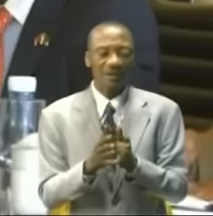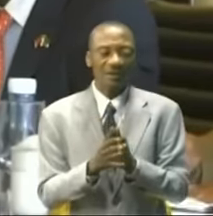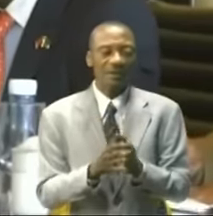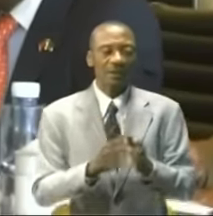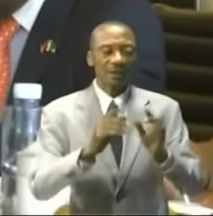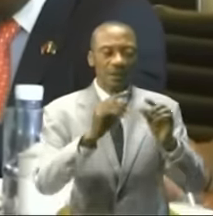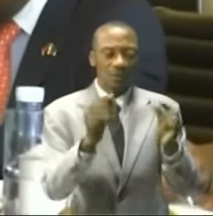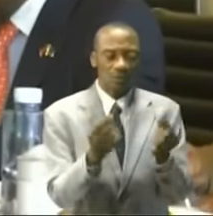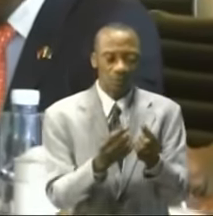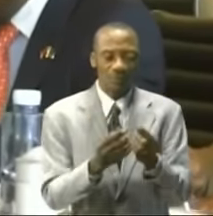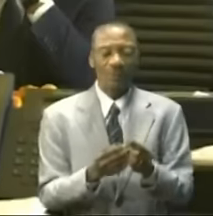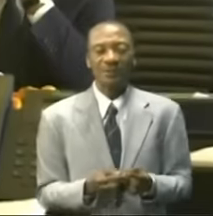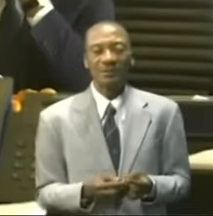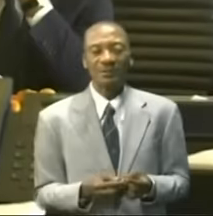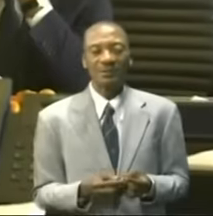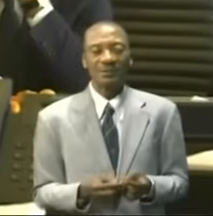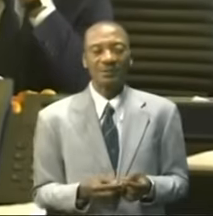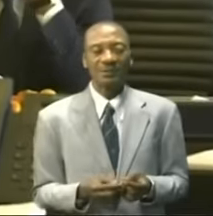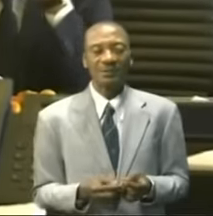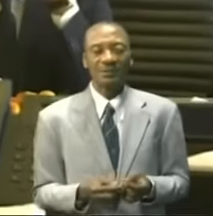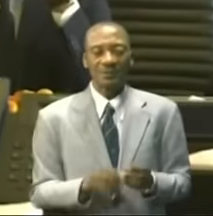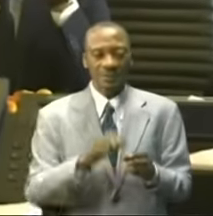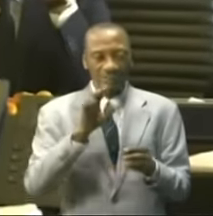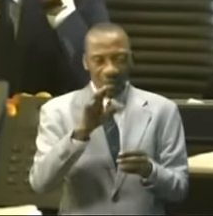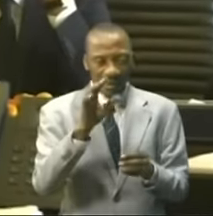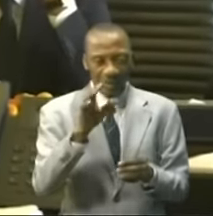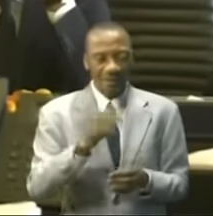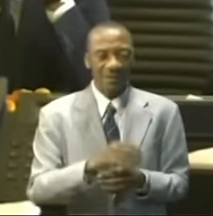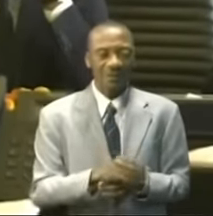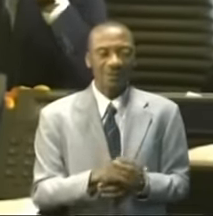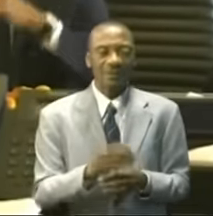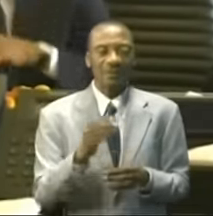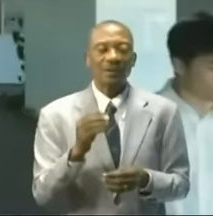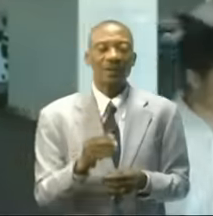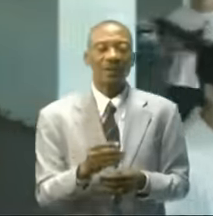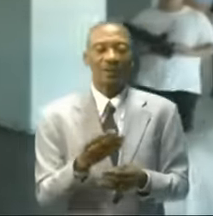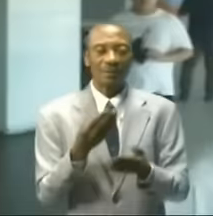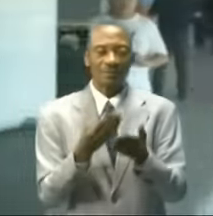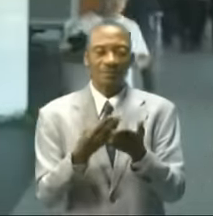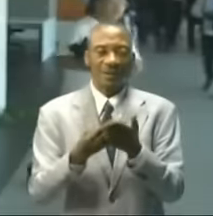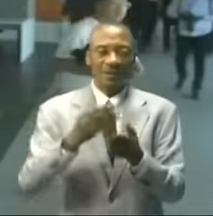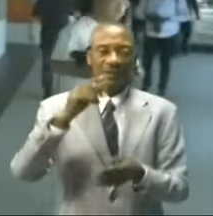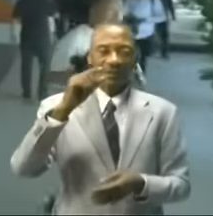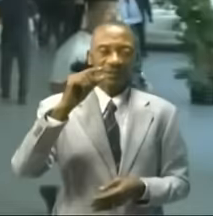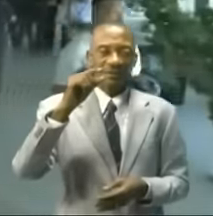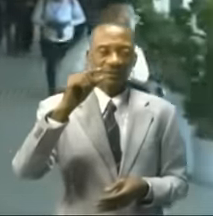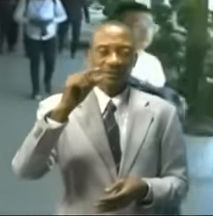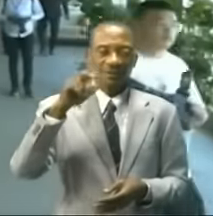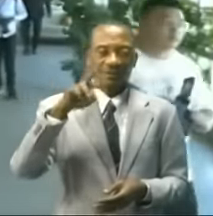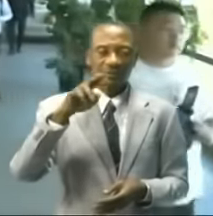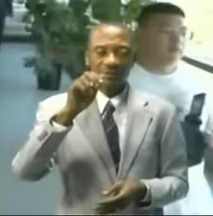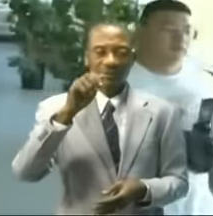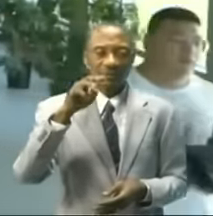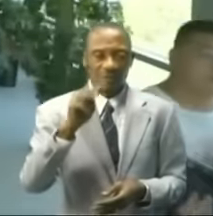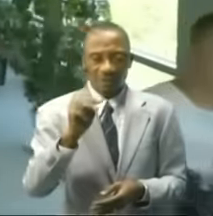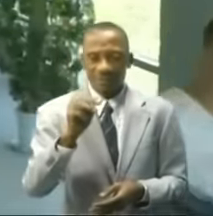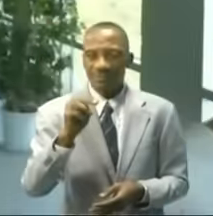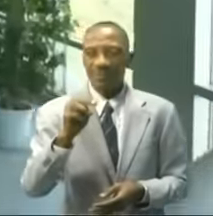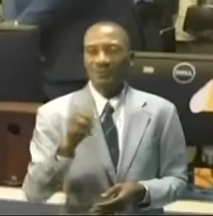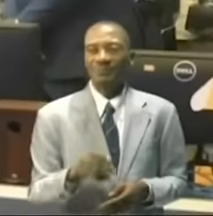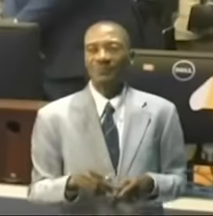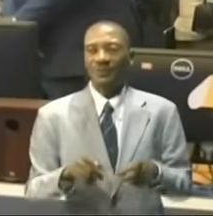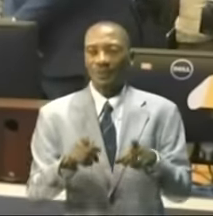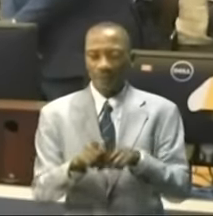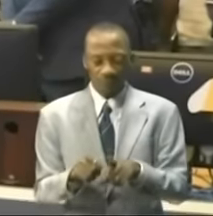questions d'intérêt commun ici, dévoilé par le ministre Patrick Muyaya. Vous savez qu'il a été beaucoup question de production des contenus dans le cadre